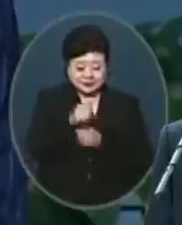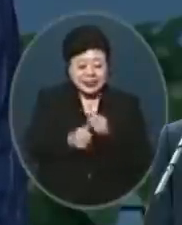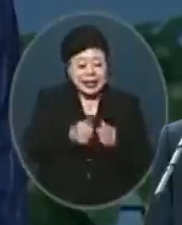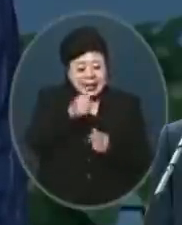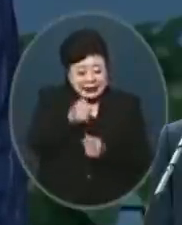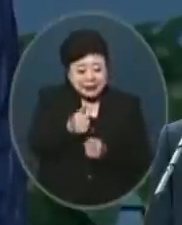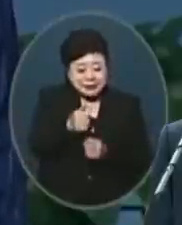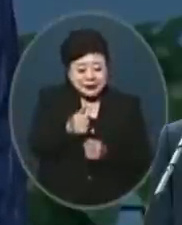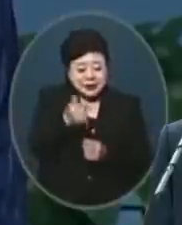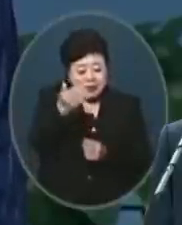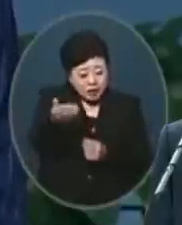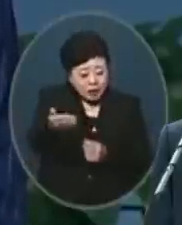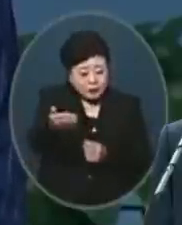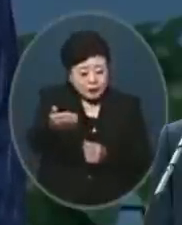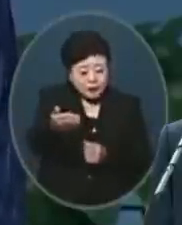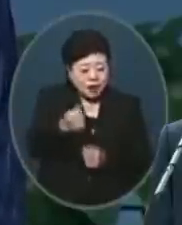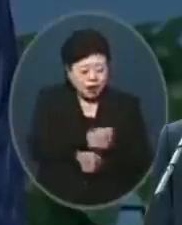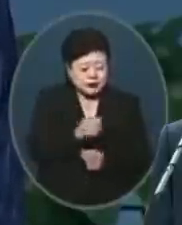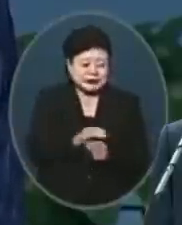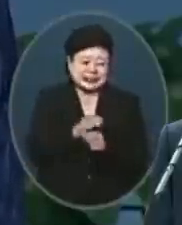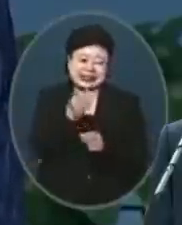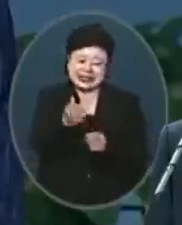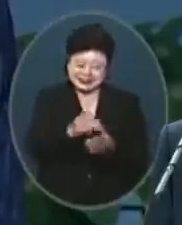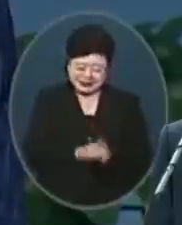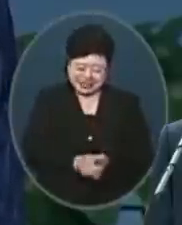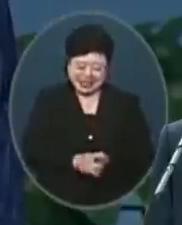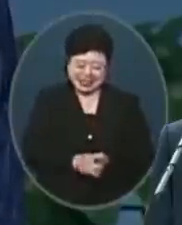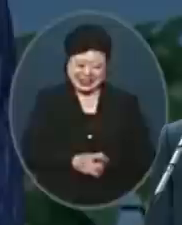하나님은 여러분을 엄청나게 사랑하십니다.